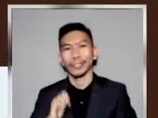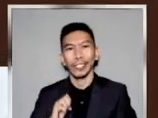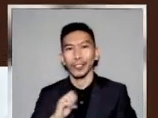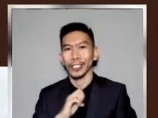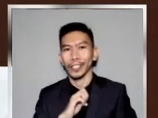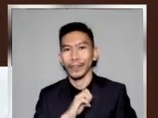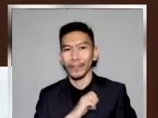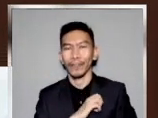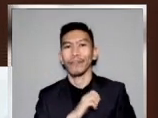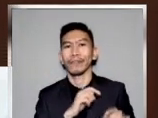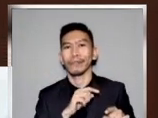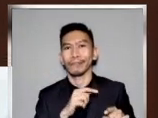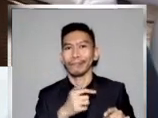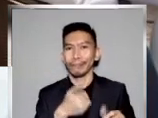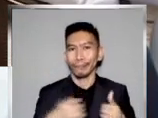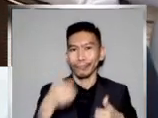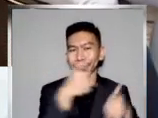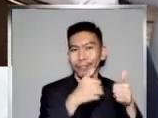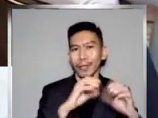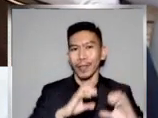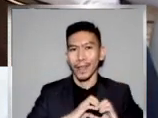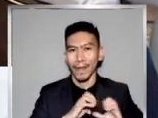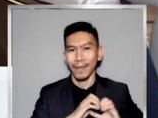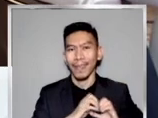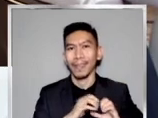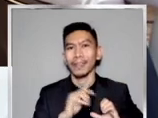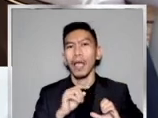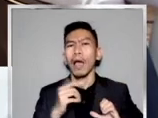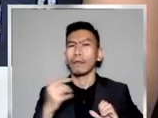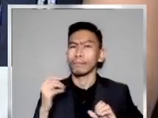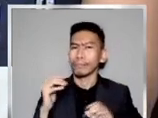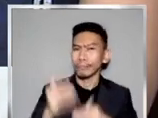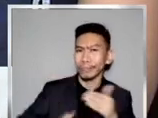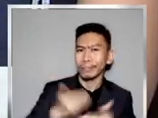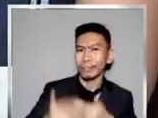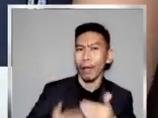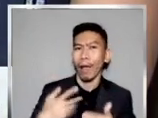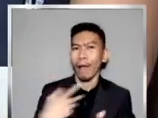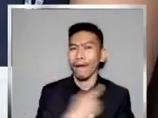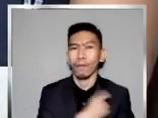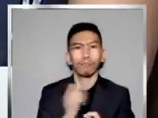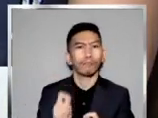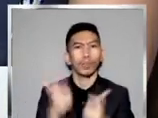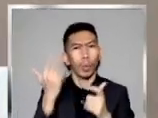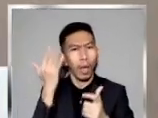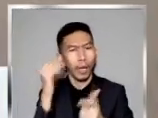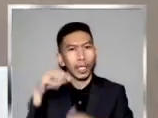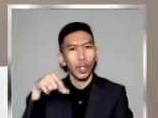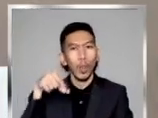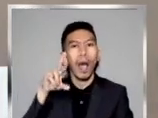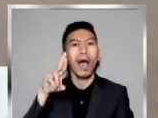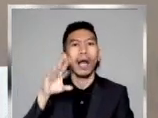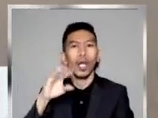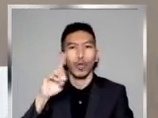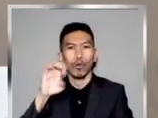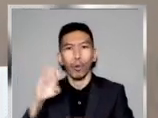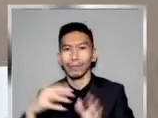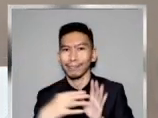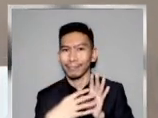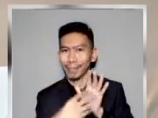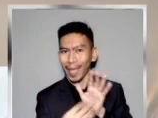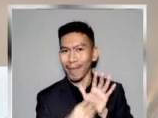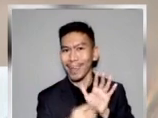Isa sa mga nagpabilis ng proseso ng bakunahan ang QR code na natanggap ng mga vaccinee. Target ng GMA Network